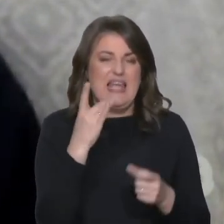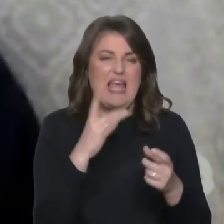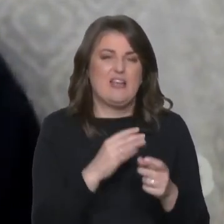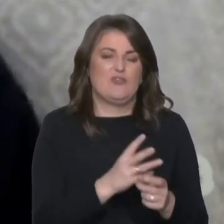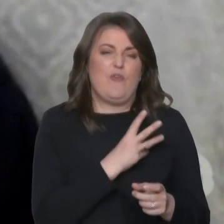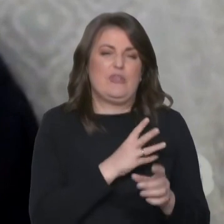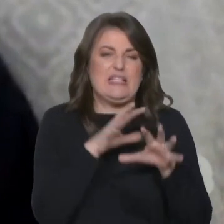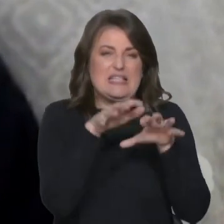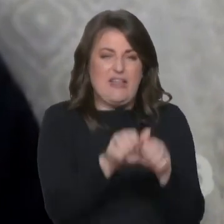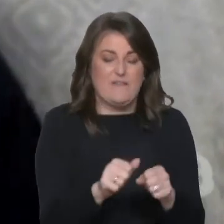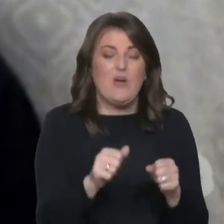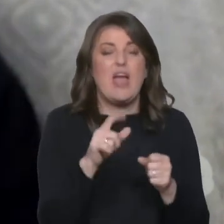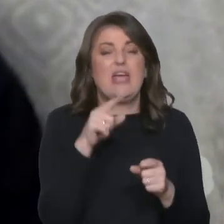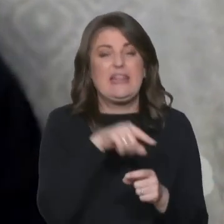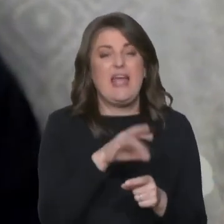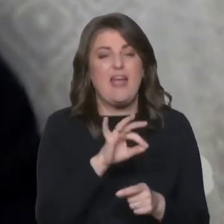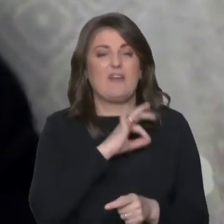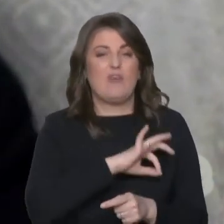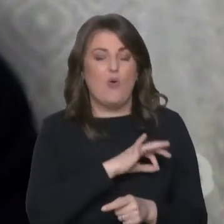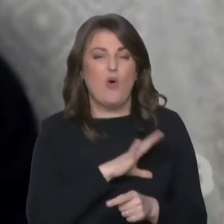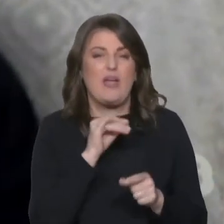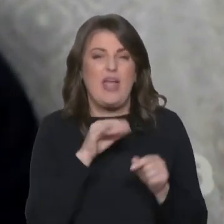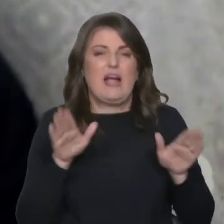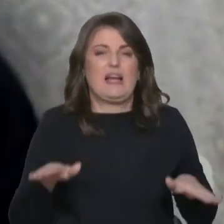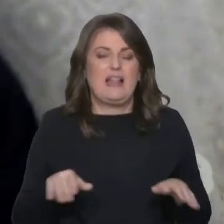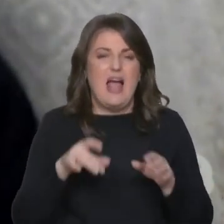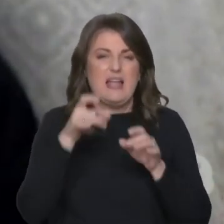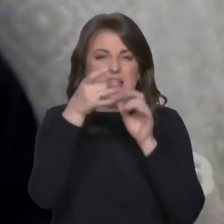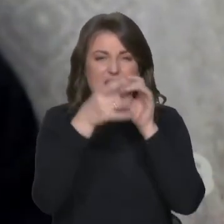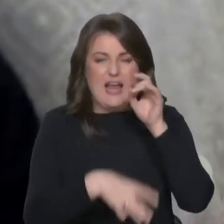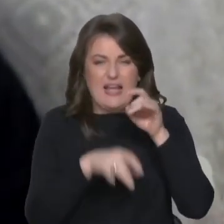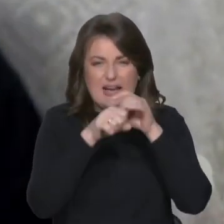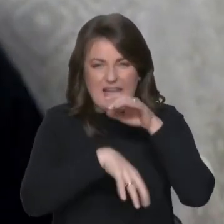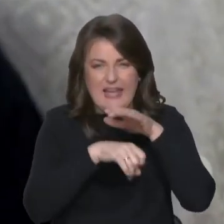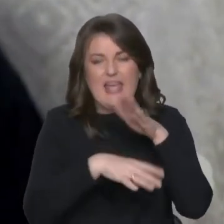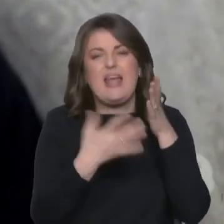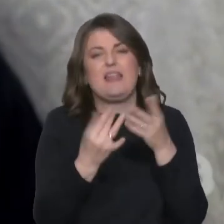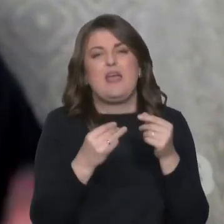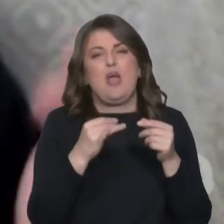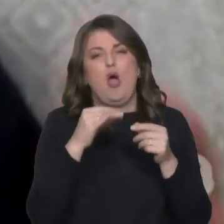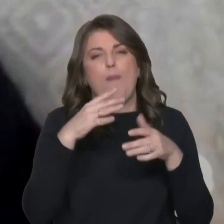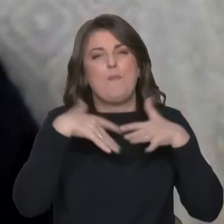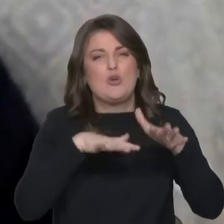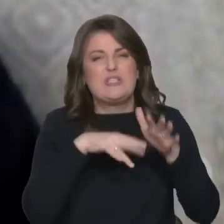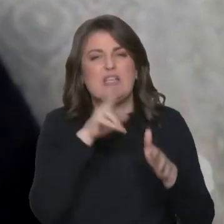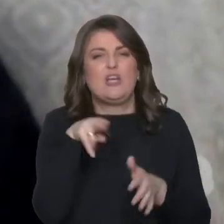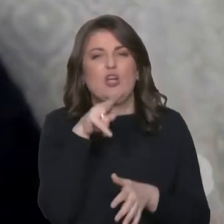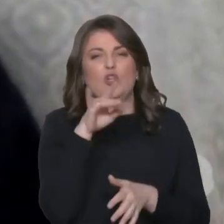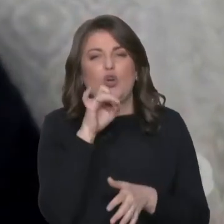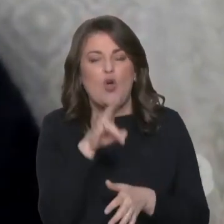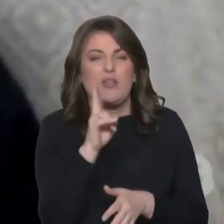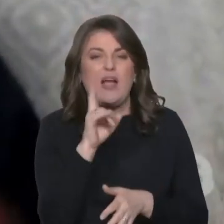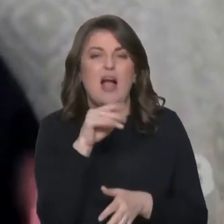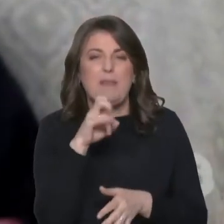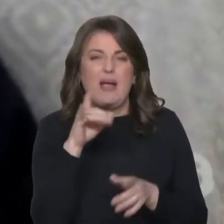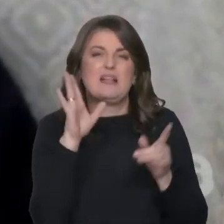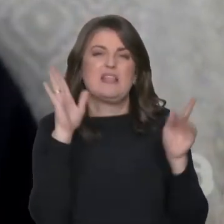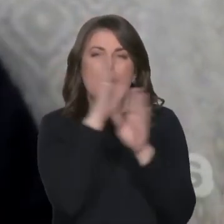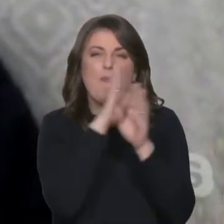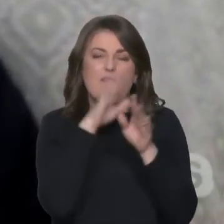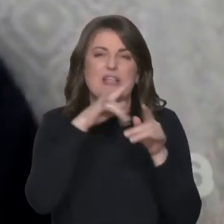і те, як використовують і крилаті ракети, і морські дрони камікадзе, і повітряні дрони